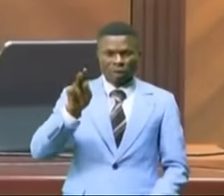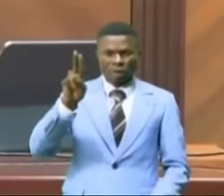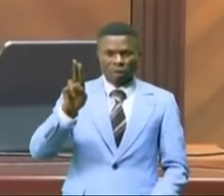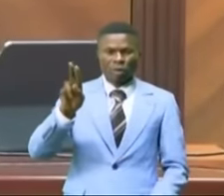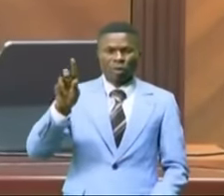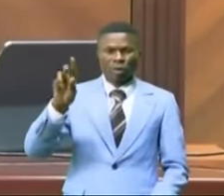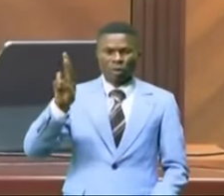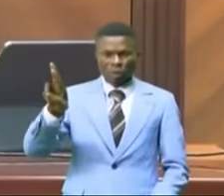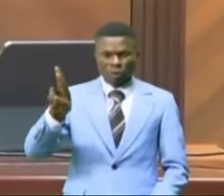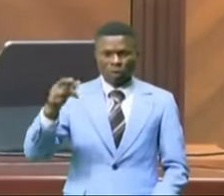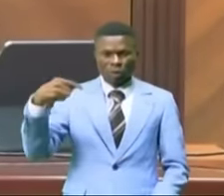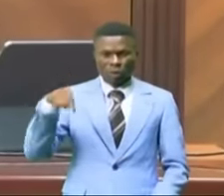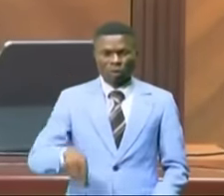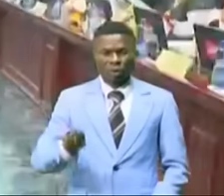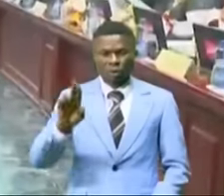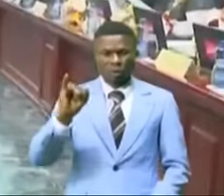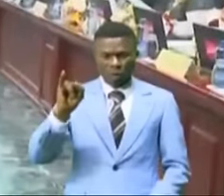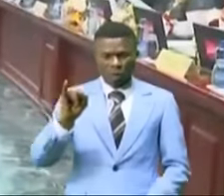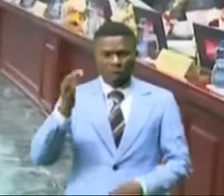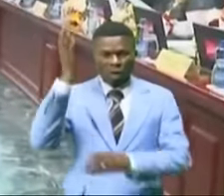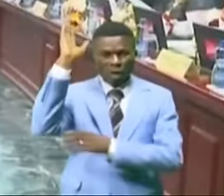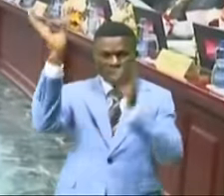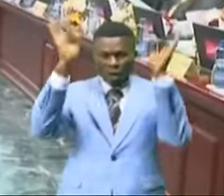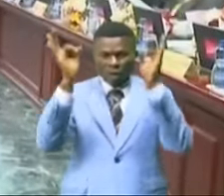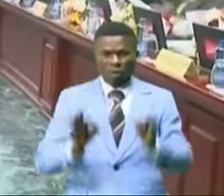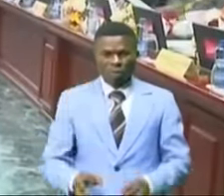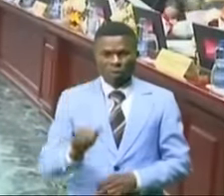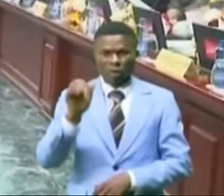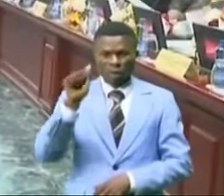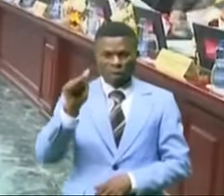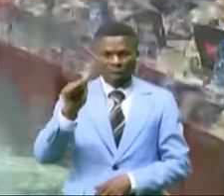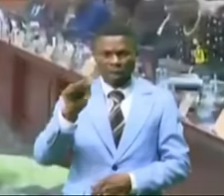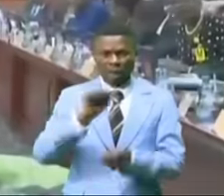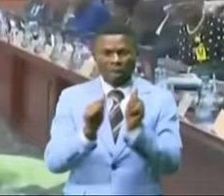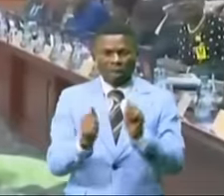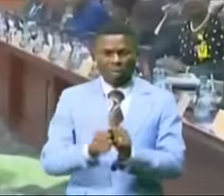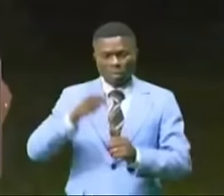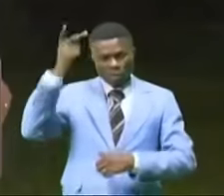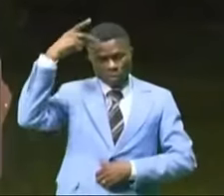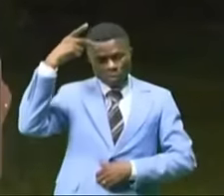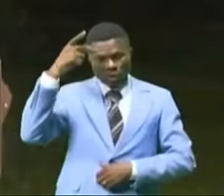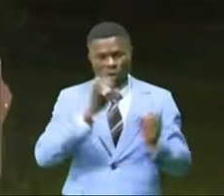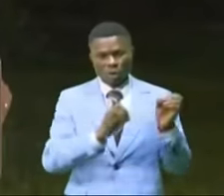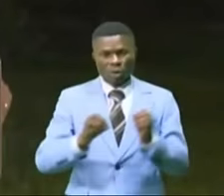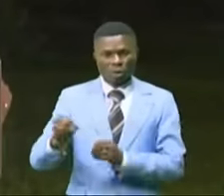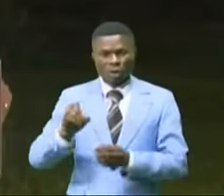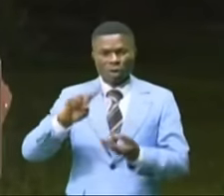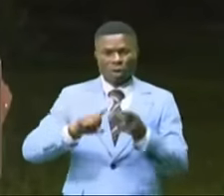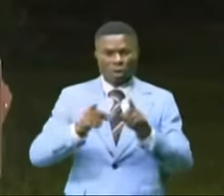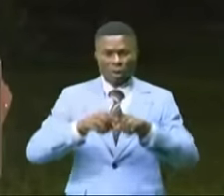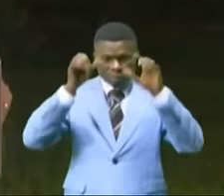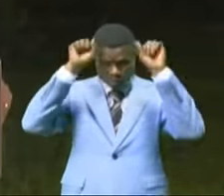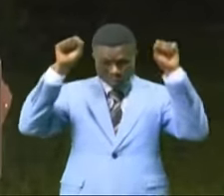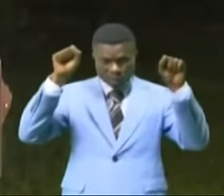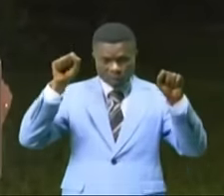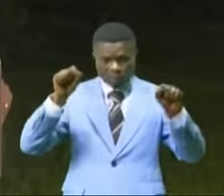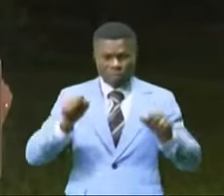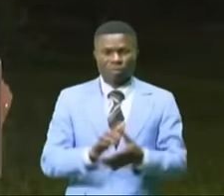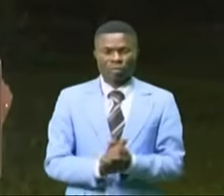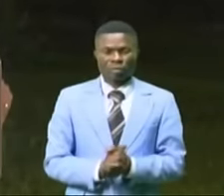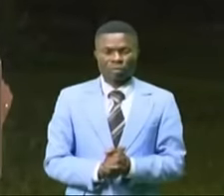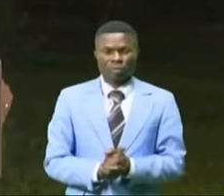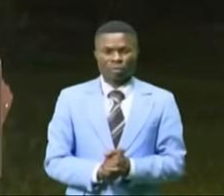du 1er au 2 mars la session annuelle du Forum d'Antalya sur la diplomatie présidée par son homologue Recep Tayyip Erdogan.